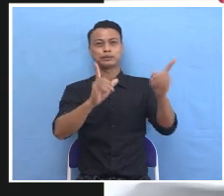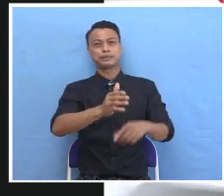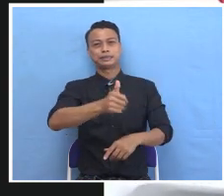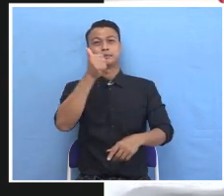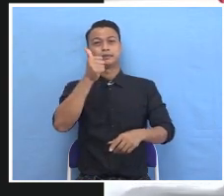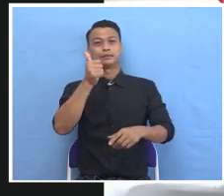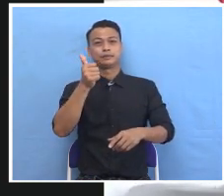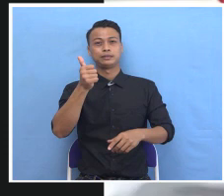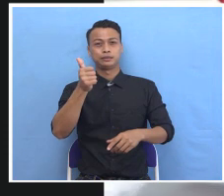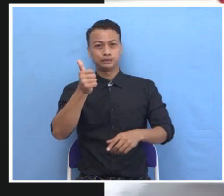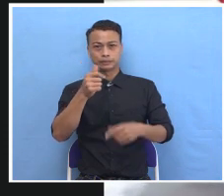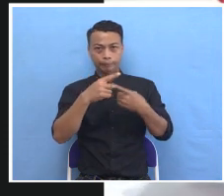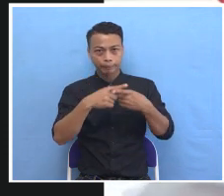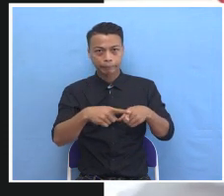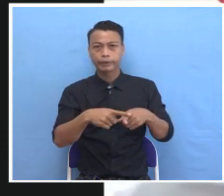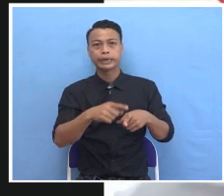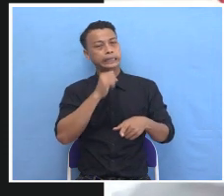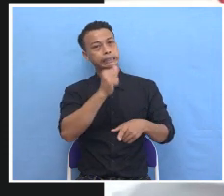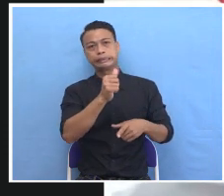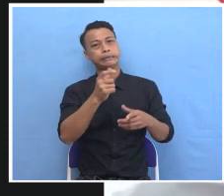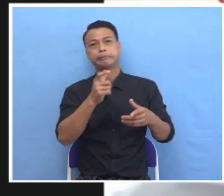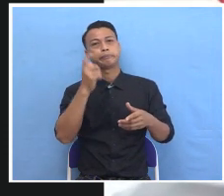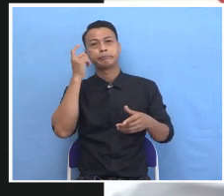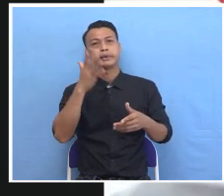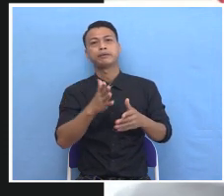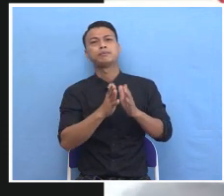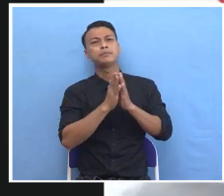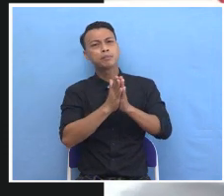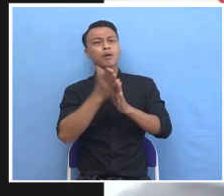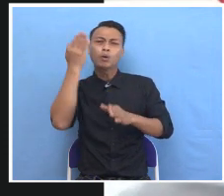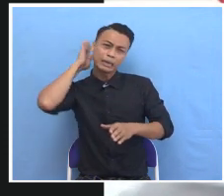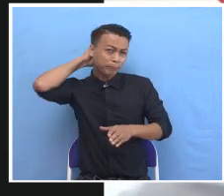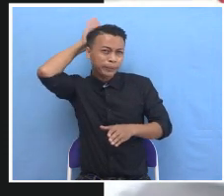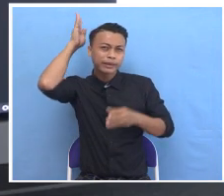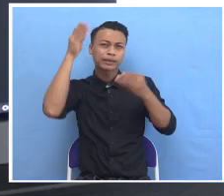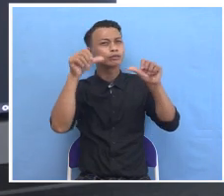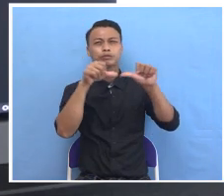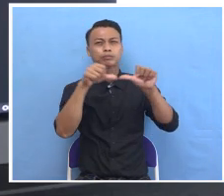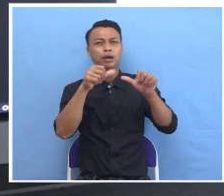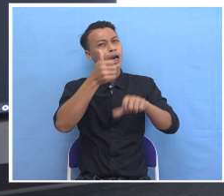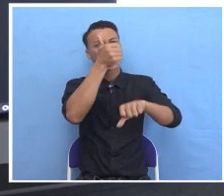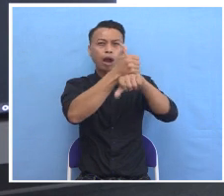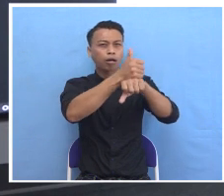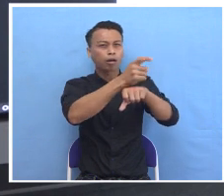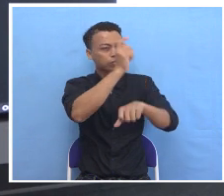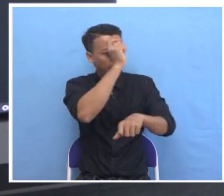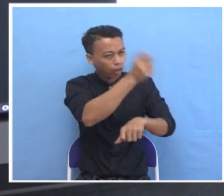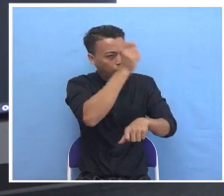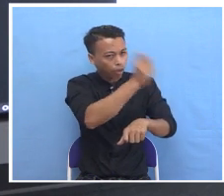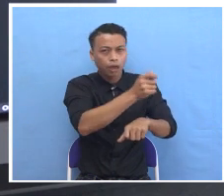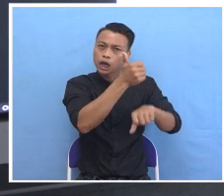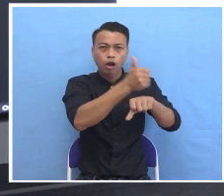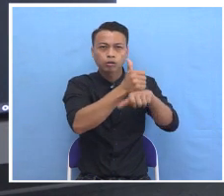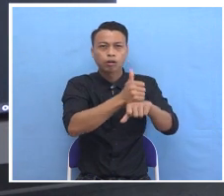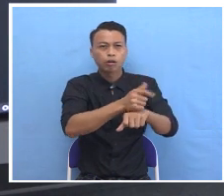စဉ်အလာကအမွေဆိုးရရှိသေးတယ်ကျွန်တော်တို့စီမှာခေါင်းဆောင်ကိုကိုးွယ်တယ် personal cup ပဲတက်မတော်ထမ်းမှာတော့သူရဲ့ institution အရာ